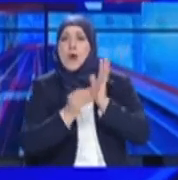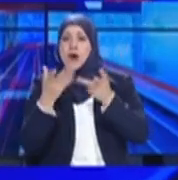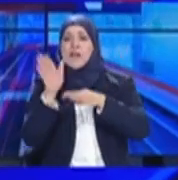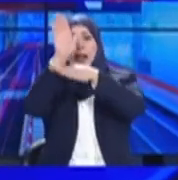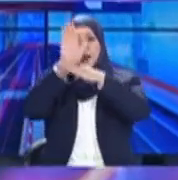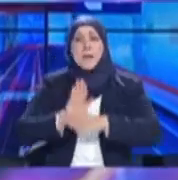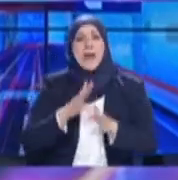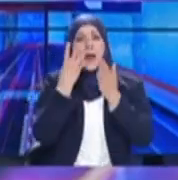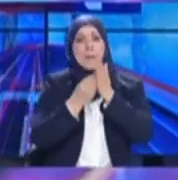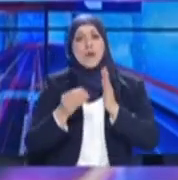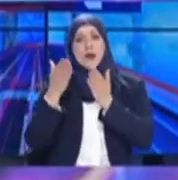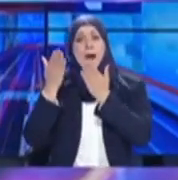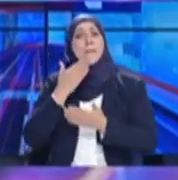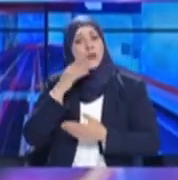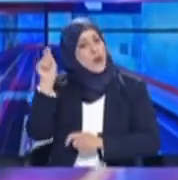الصحيه